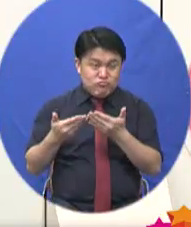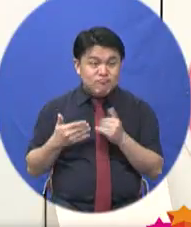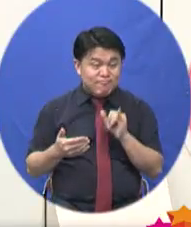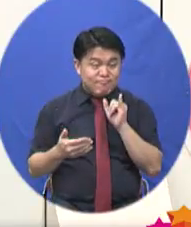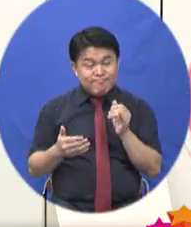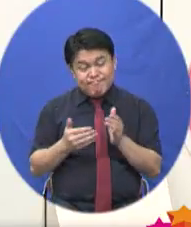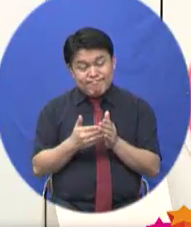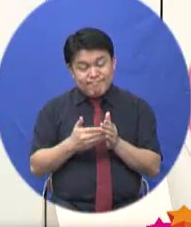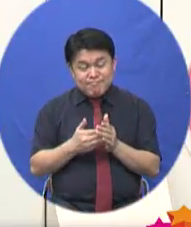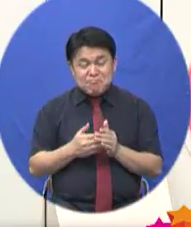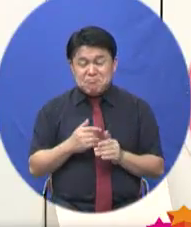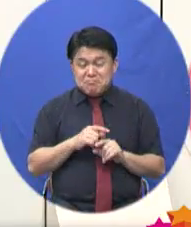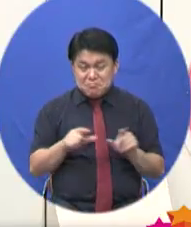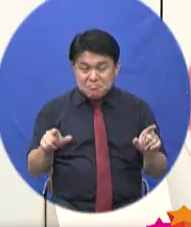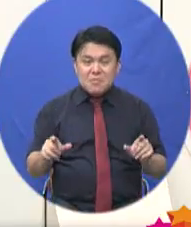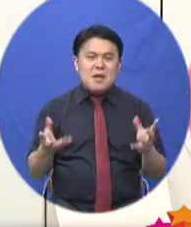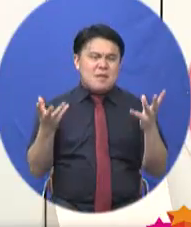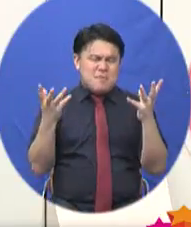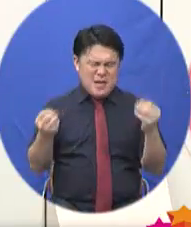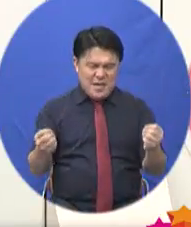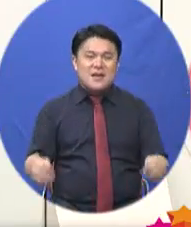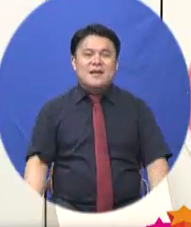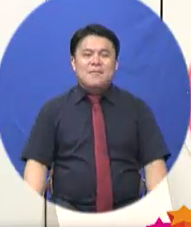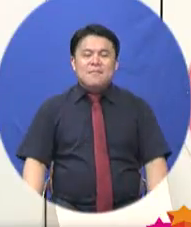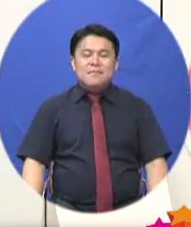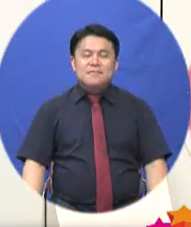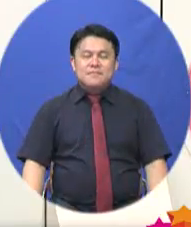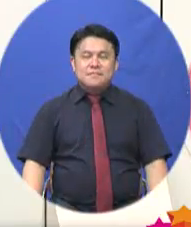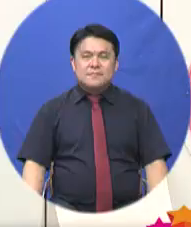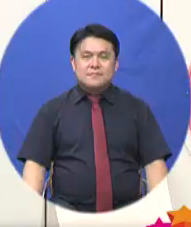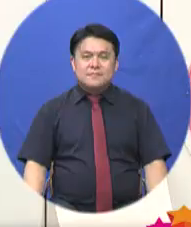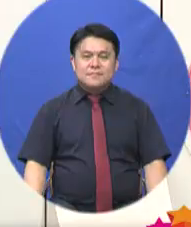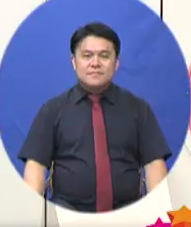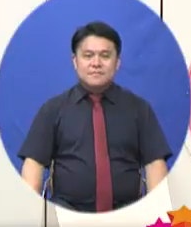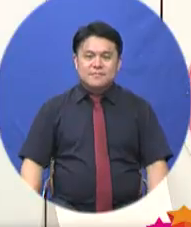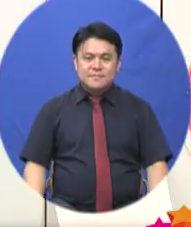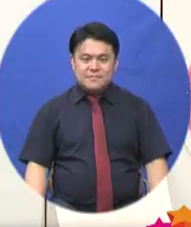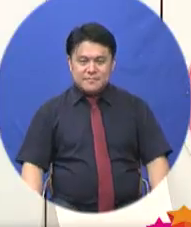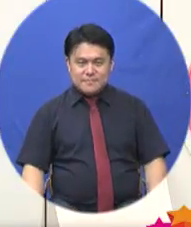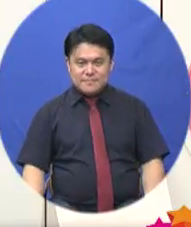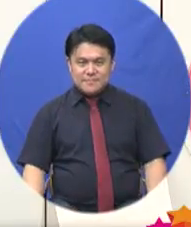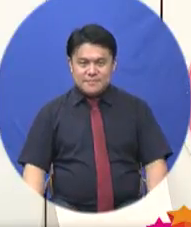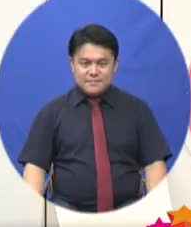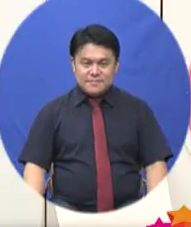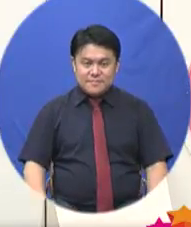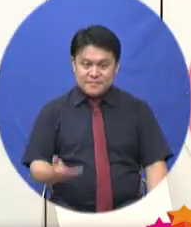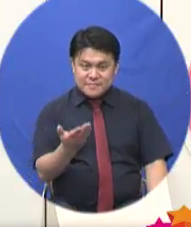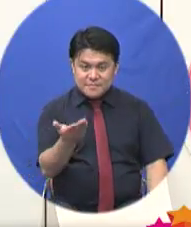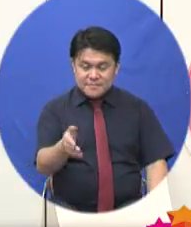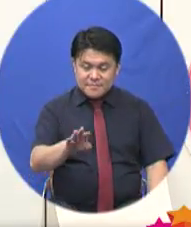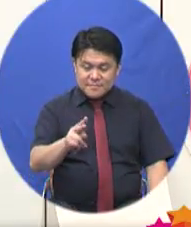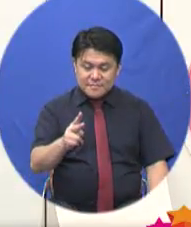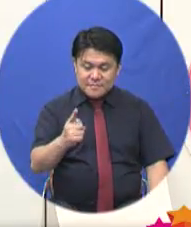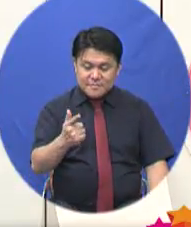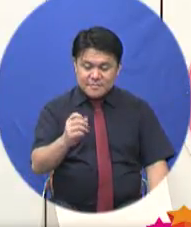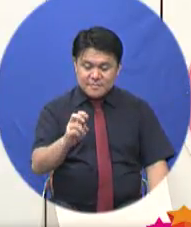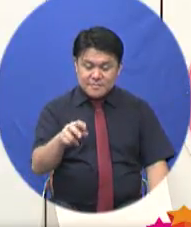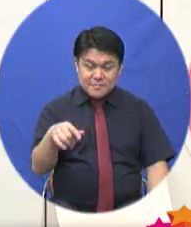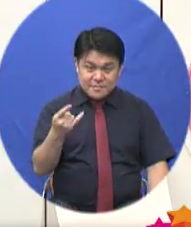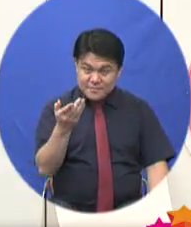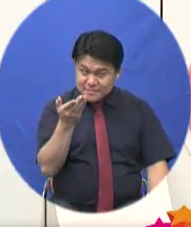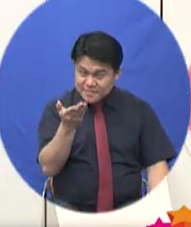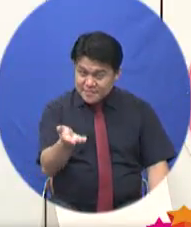듣고 지내신 분이 네. 엄청 많죠. 네. 네. 자, 그러면 오늘 과연 변연이님은